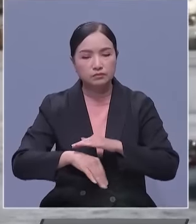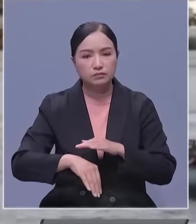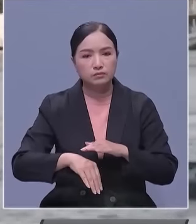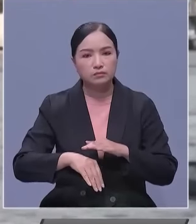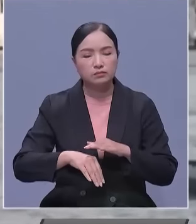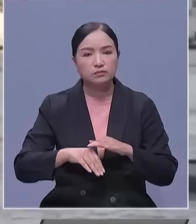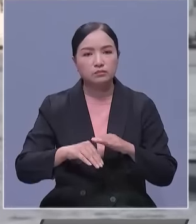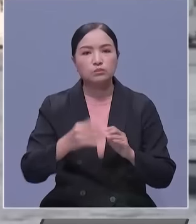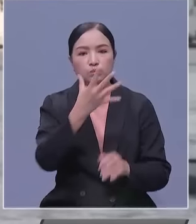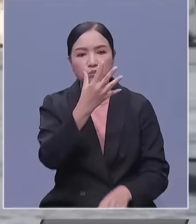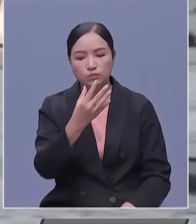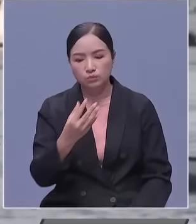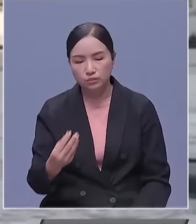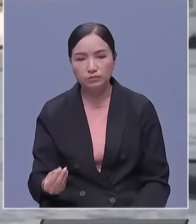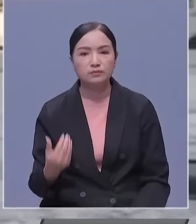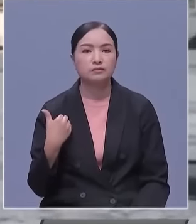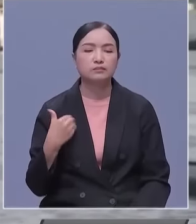นเรือด้วยนะครับ